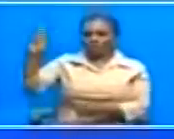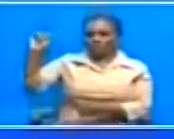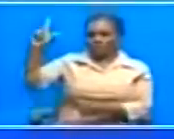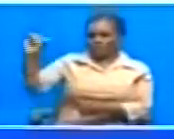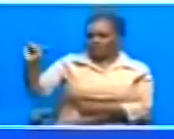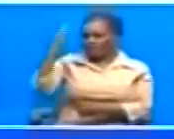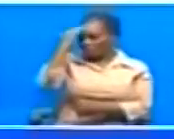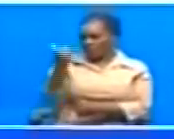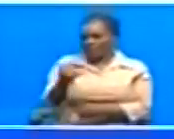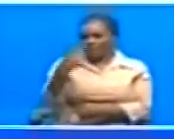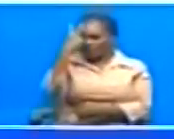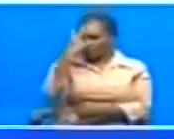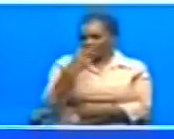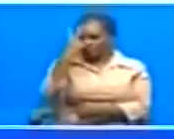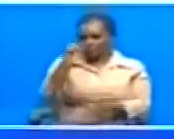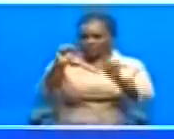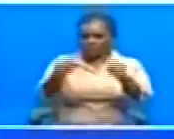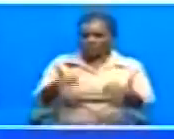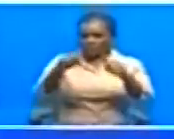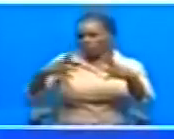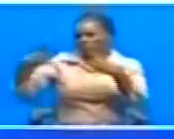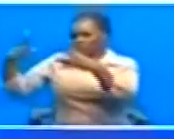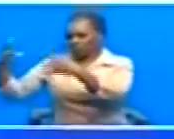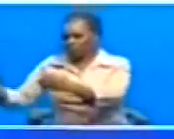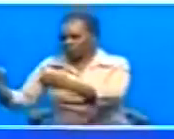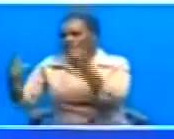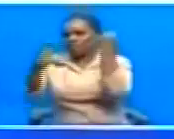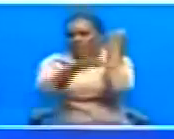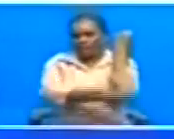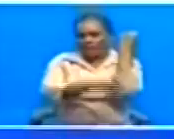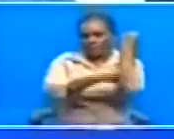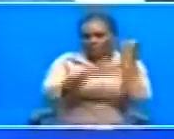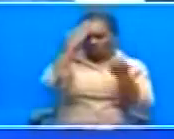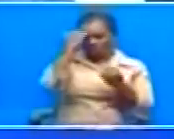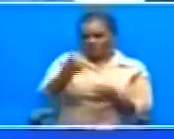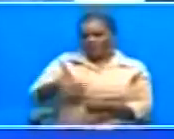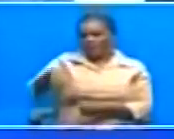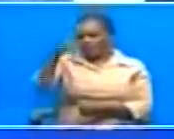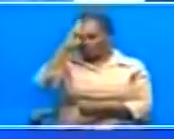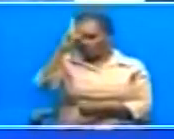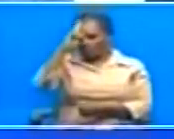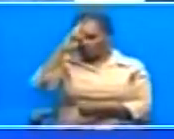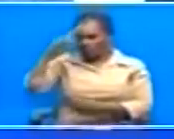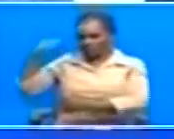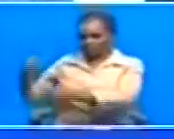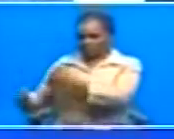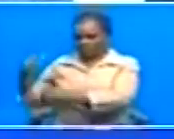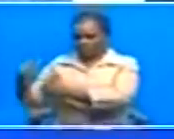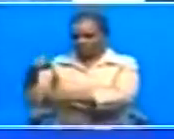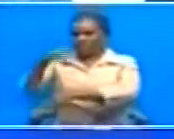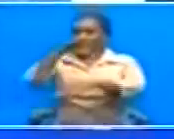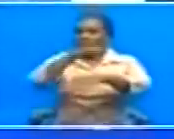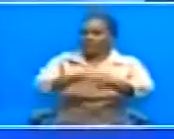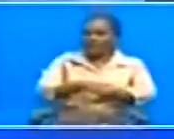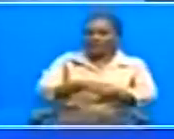kuwa mshukiwa ana uwezo wa kutoroka nchini, hasa ikizingatiwa kitengo cha polisi wasio na mpaka Interpol